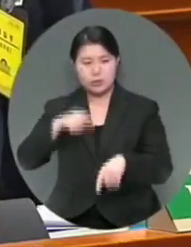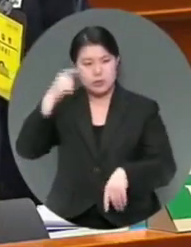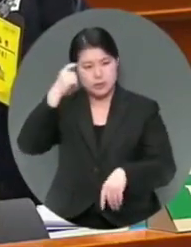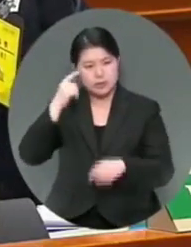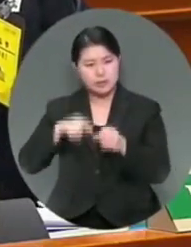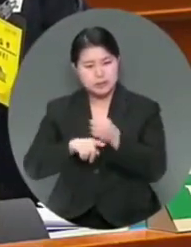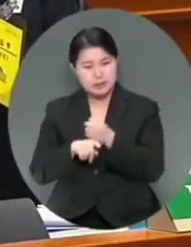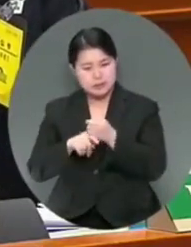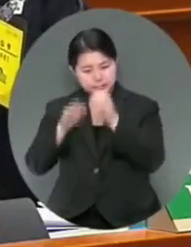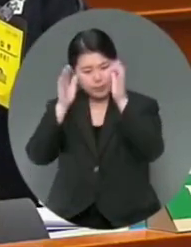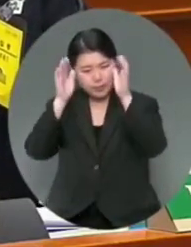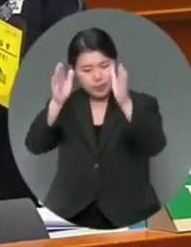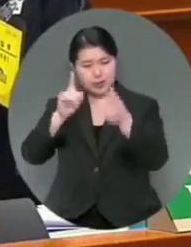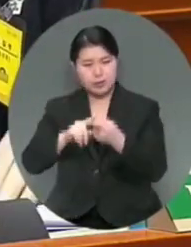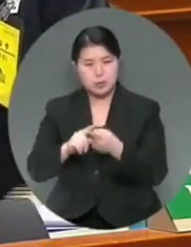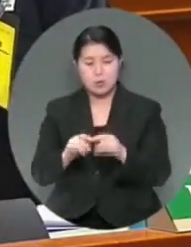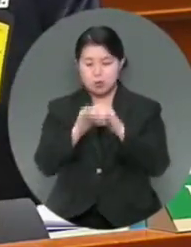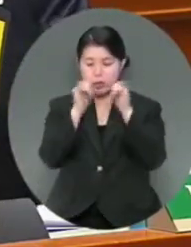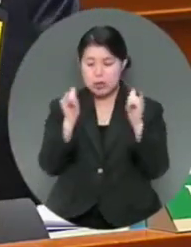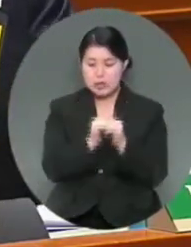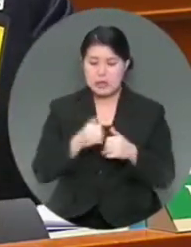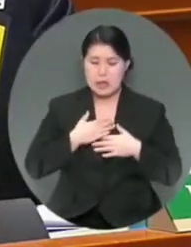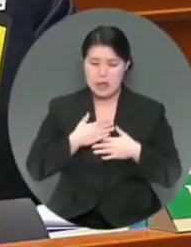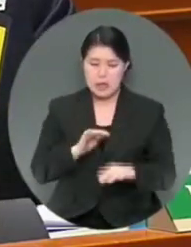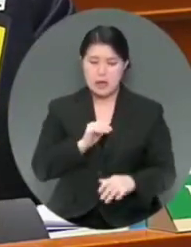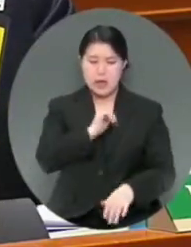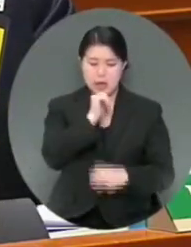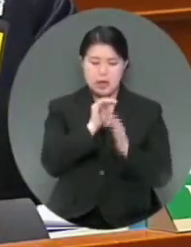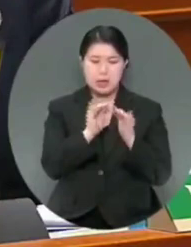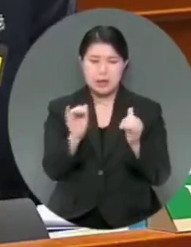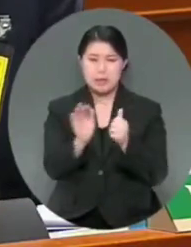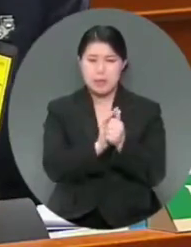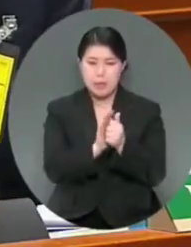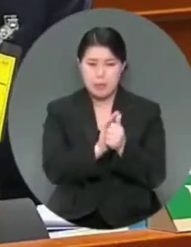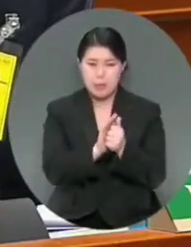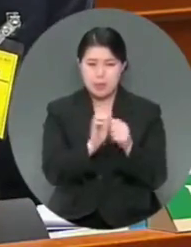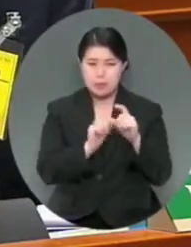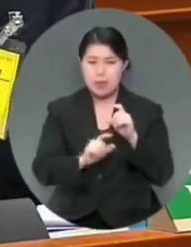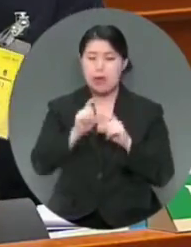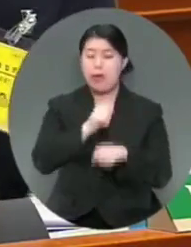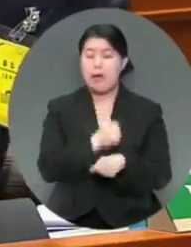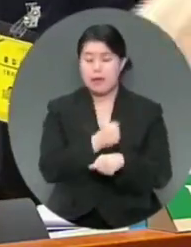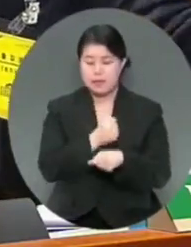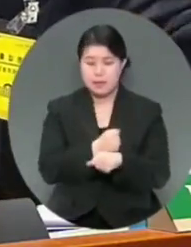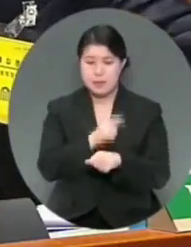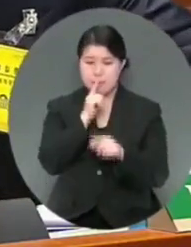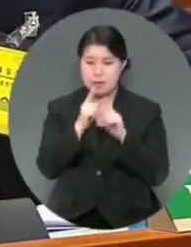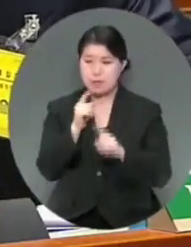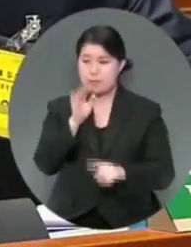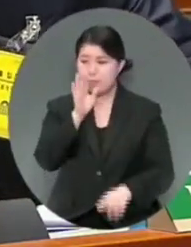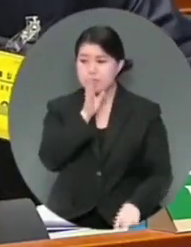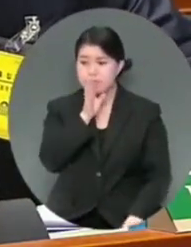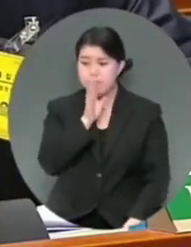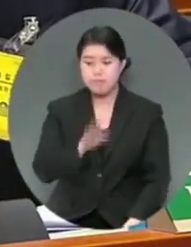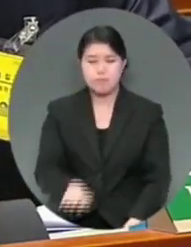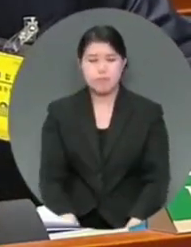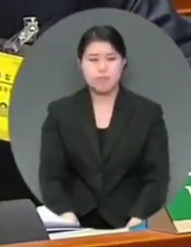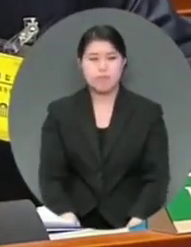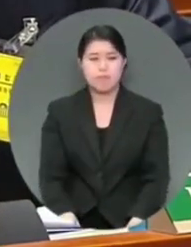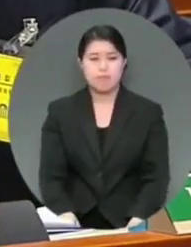방향을 사회적 취약계층을 보호하는 것을 더 두텁게 하자라는 것이라고 저는 생각을